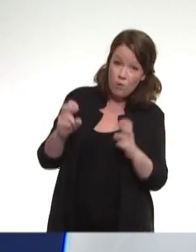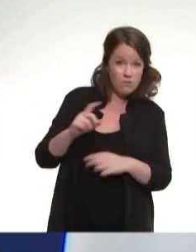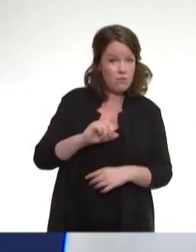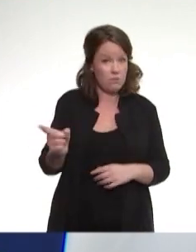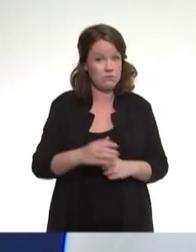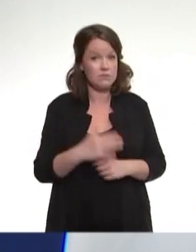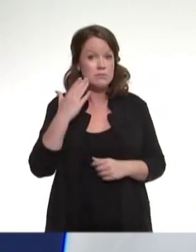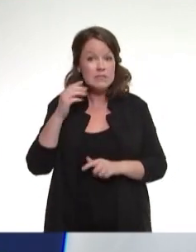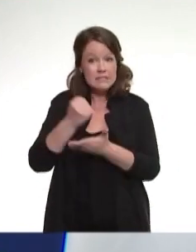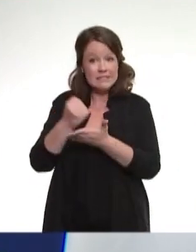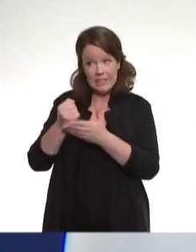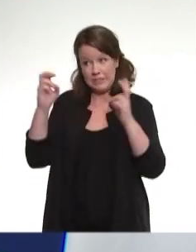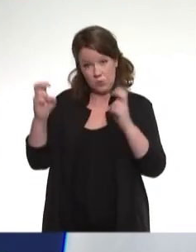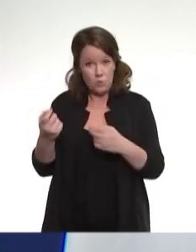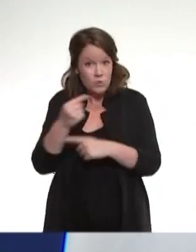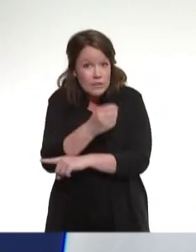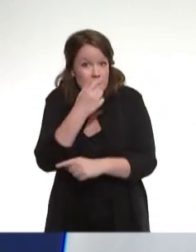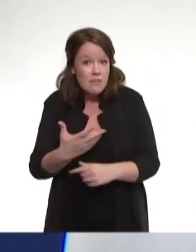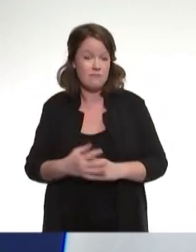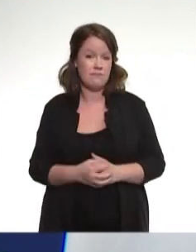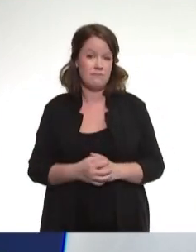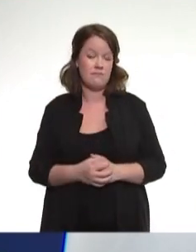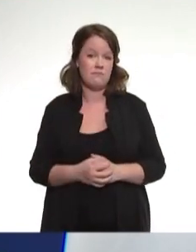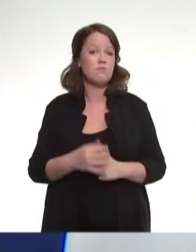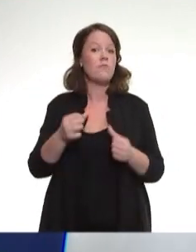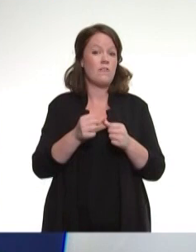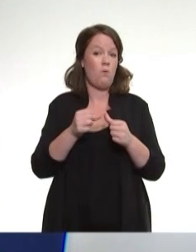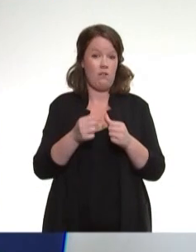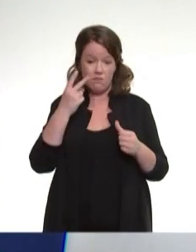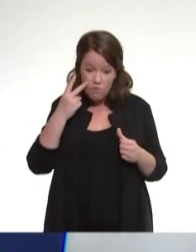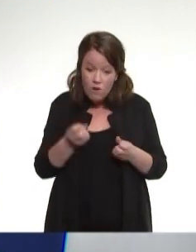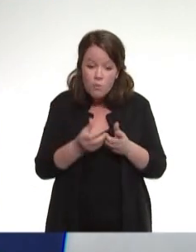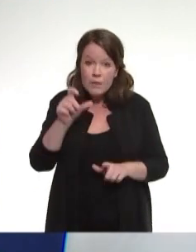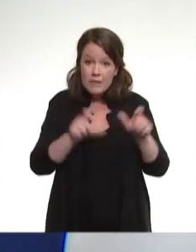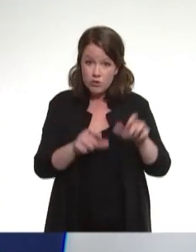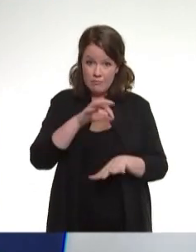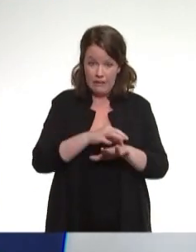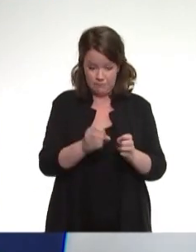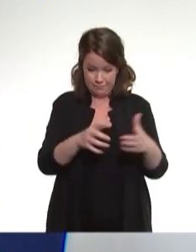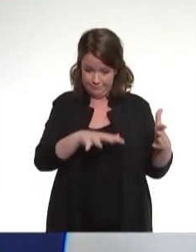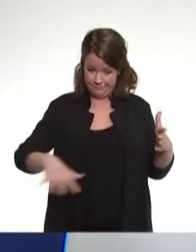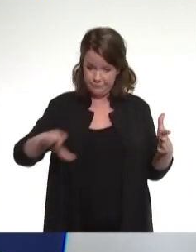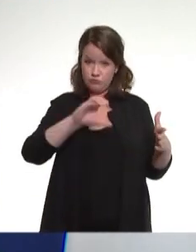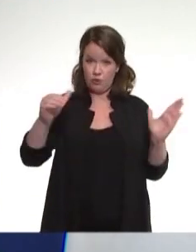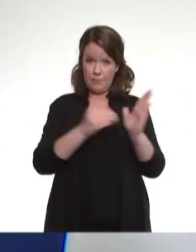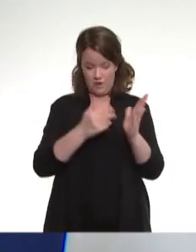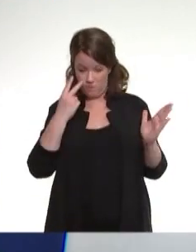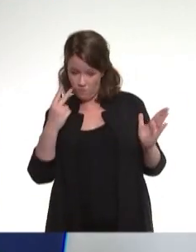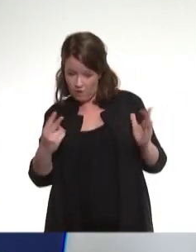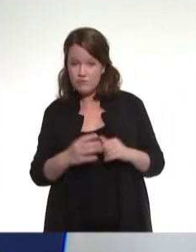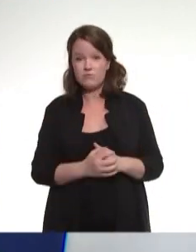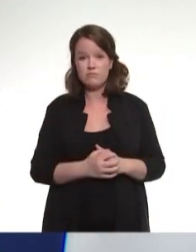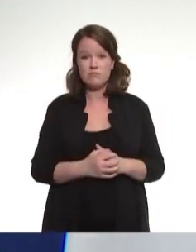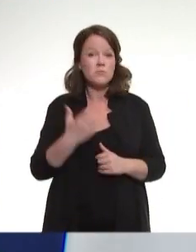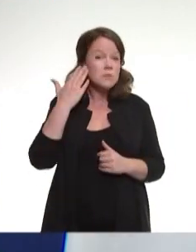on regarde l'évolution d'incidence on sait que de toute façon l impact sanitaire sur les hôpitaux il a une il a un effet rémanent dans la durée d'au moins deux ou